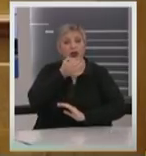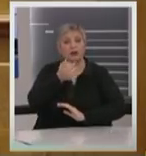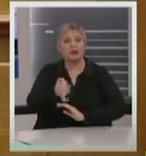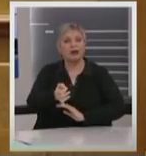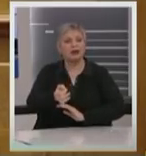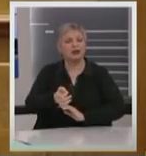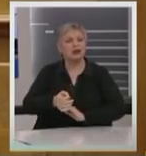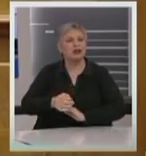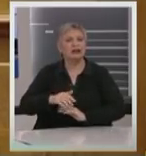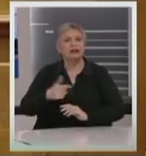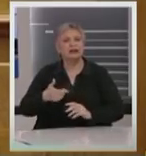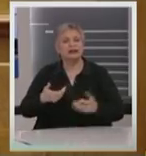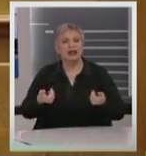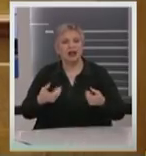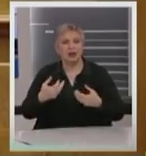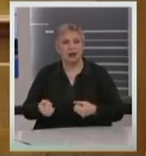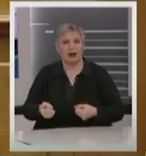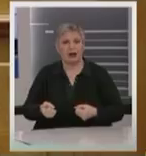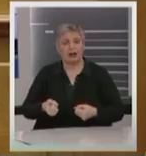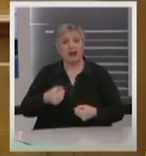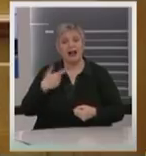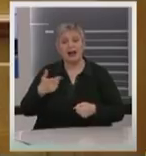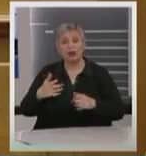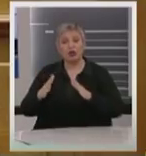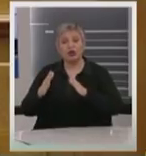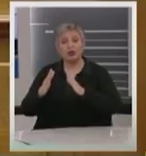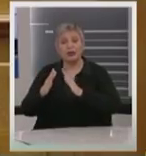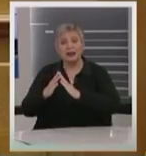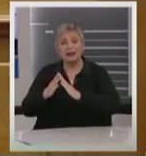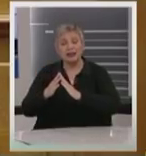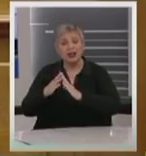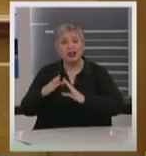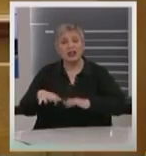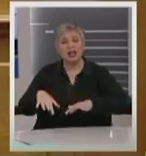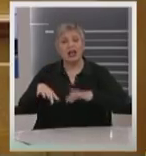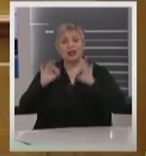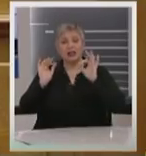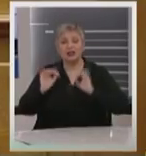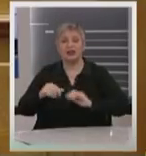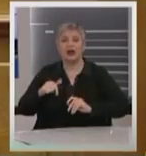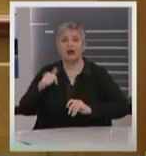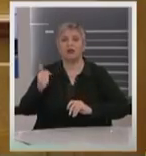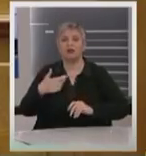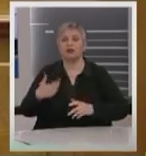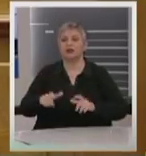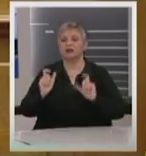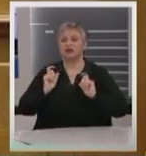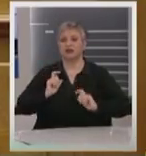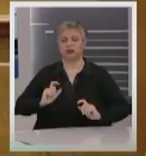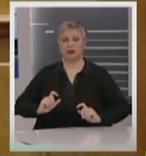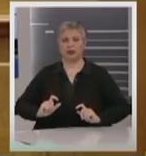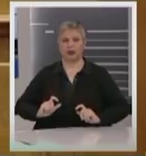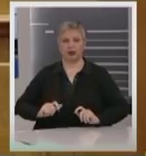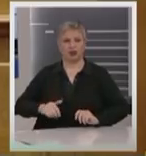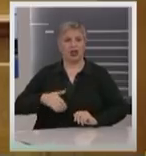στρατηγικούς κακοπληρωτές, ώστε η έναρξη των πληστηριασμών να αφορά πρώτα απ' όλα αυτούς και όχι τους πολίτες